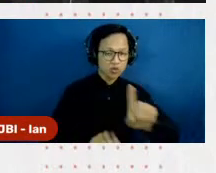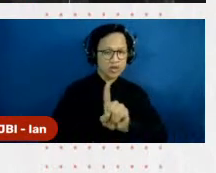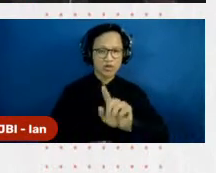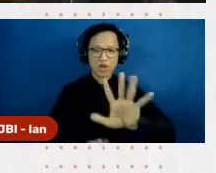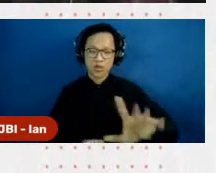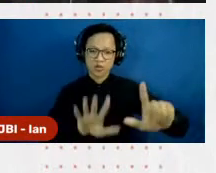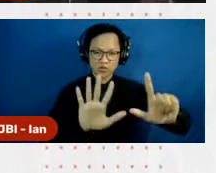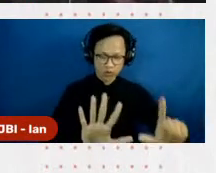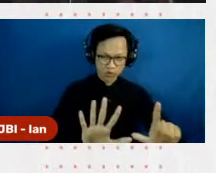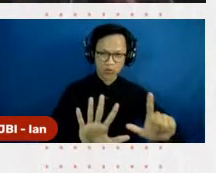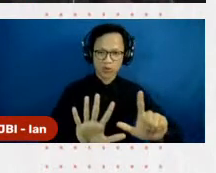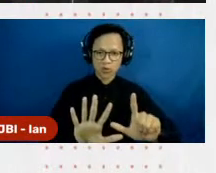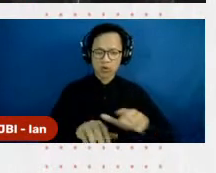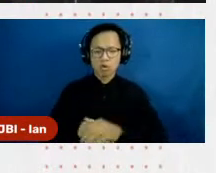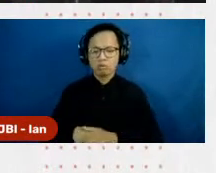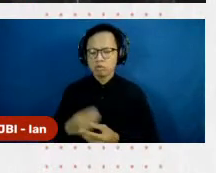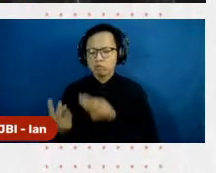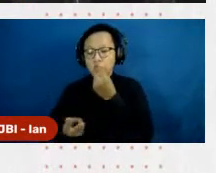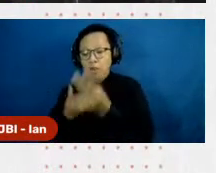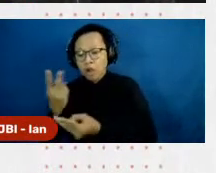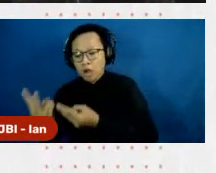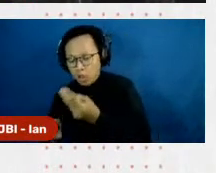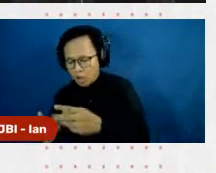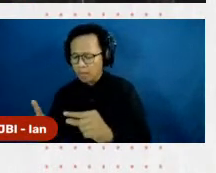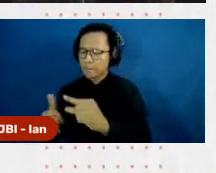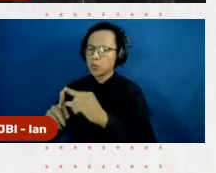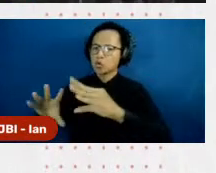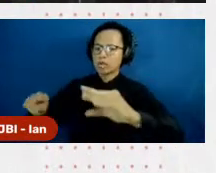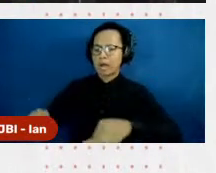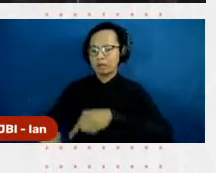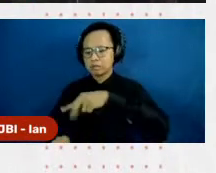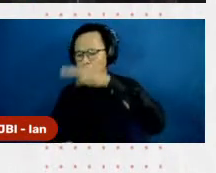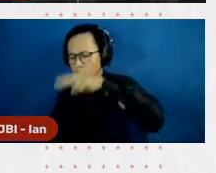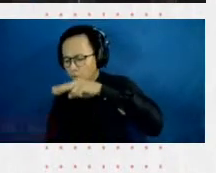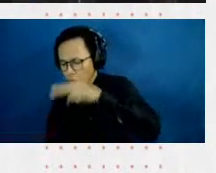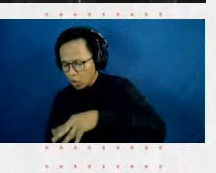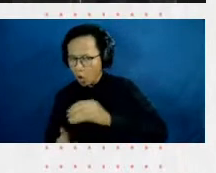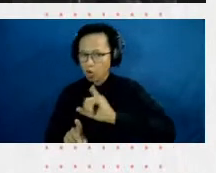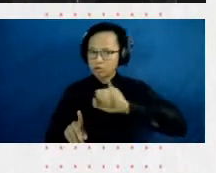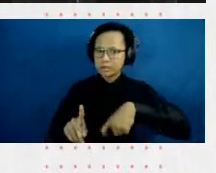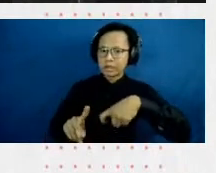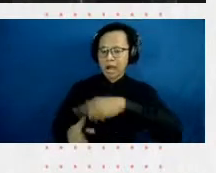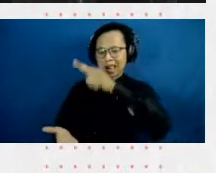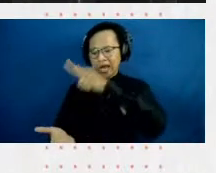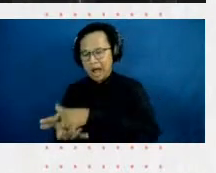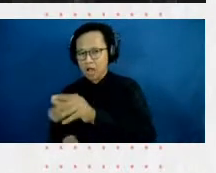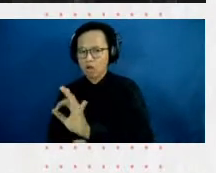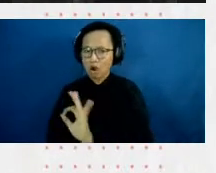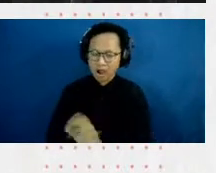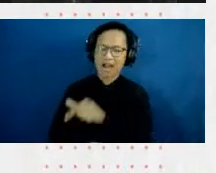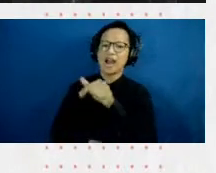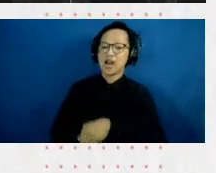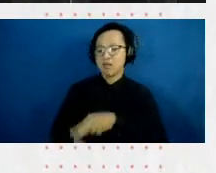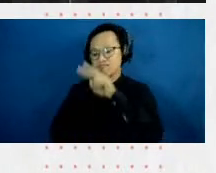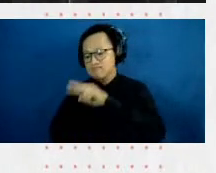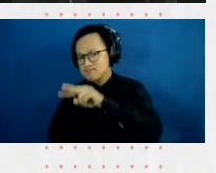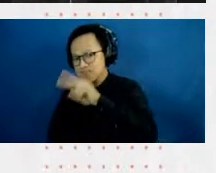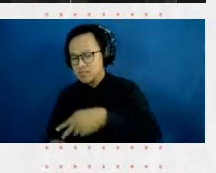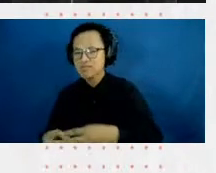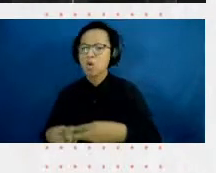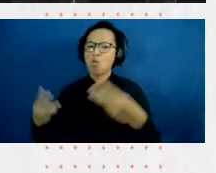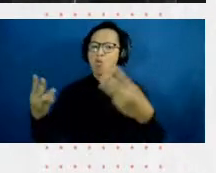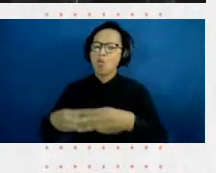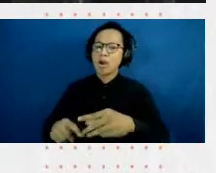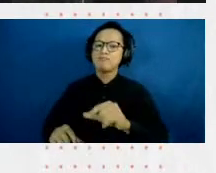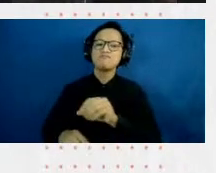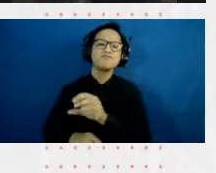081-157-157-157 untuk bisa tracking nih kira-kira apakah perusahaan ini diawasi oleh OJK atau tidak, legal atau tidak gitu ya Kak ya. Dan tadi jangan